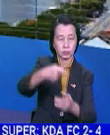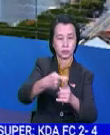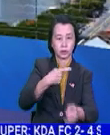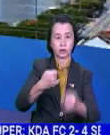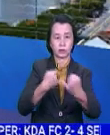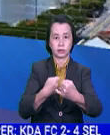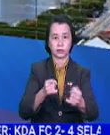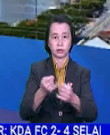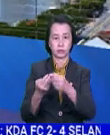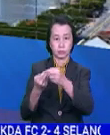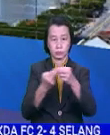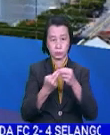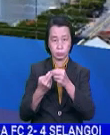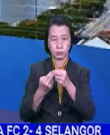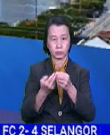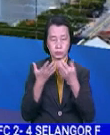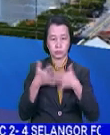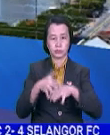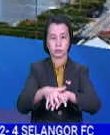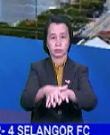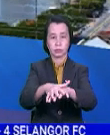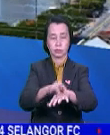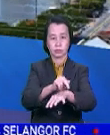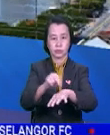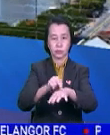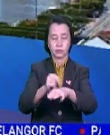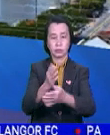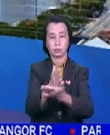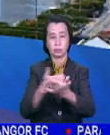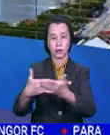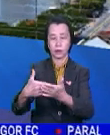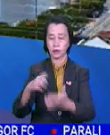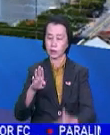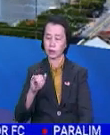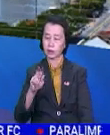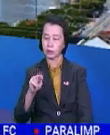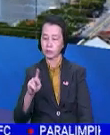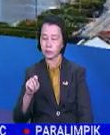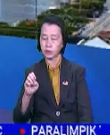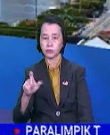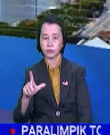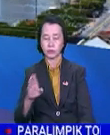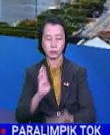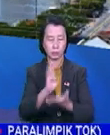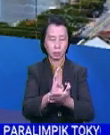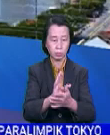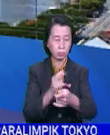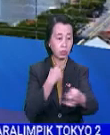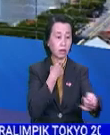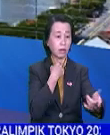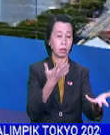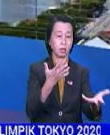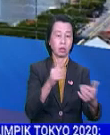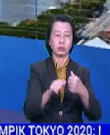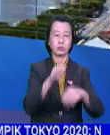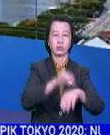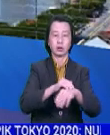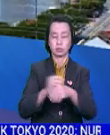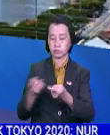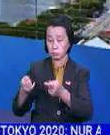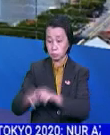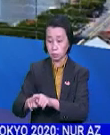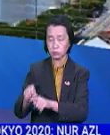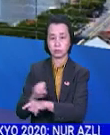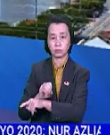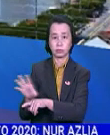daripada jabatan perpaduan dan Integrasi Nasional bagian Bintulu bagi membantu penduduk terjejas Terutama ketika PDB